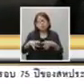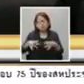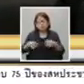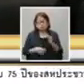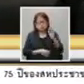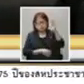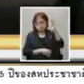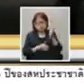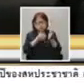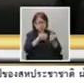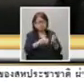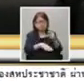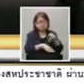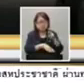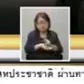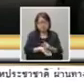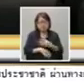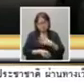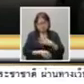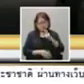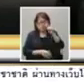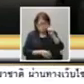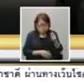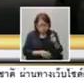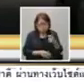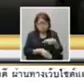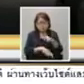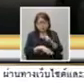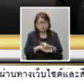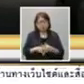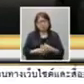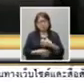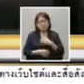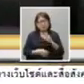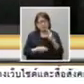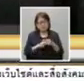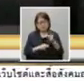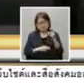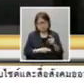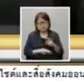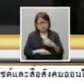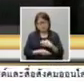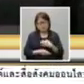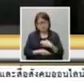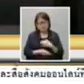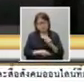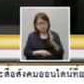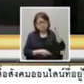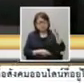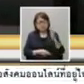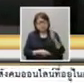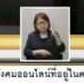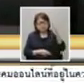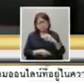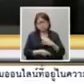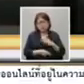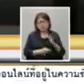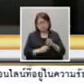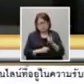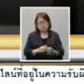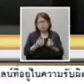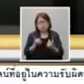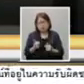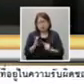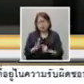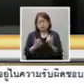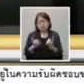านนะครับด้วยความเคารพแล้วก็ไม่อยากให้เกิดภาพพบแล้วผมจะพยายามจะไม่ลุกขึ้นถ้าไม่จำเป็นประเด็นแรกยัตตินี้นะ